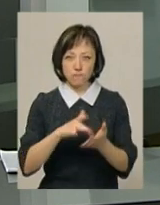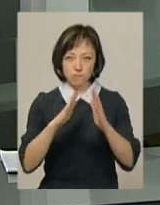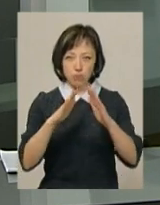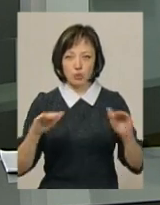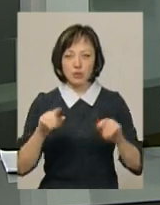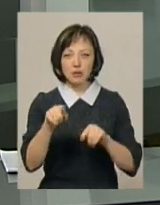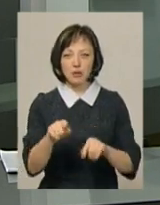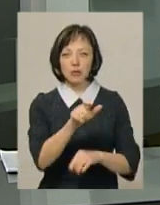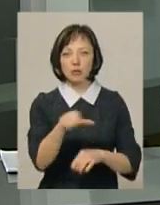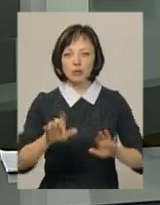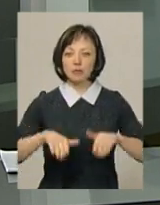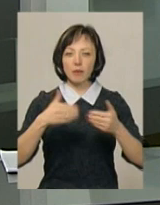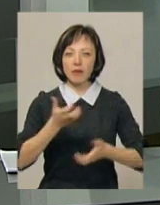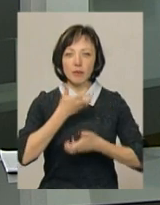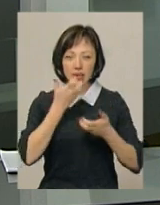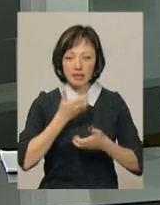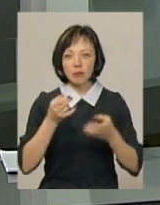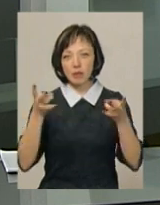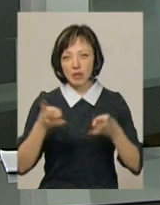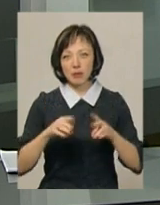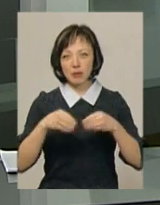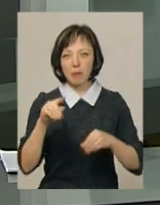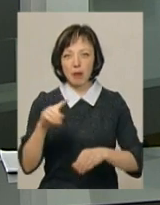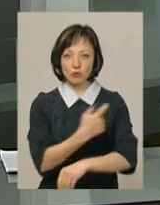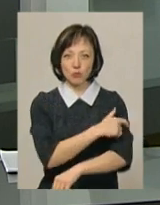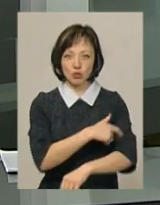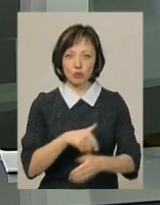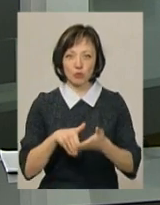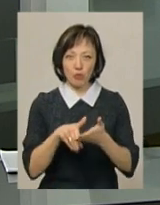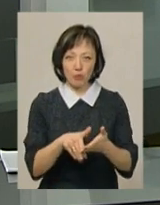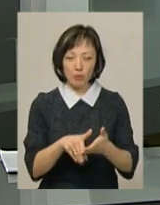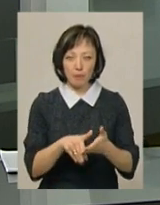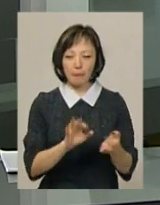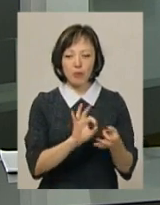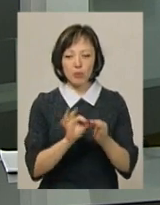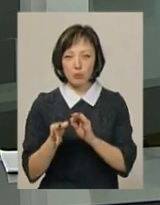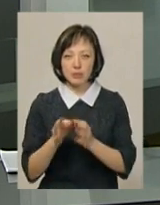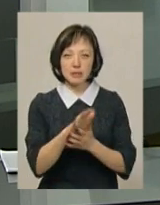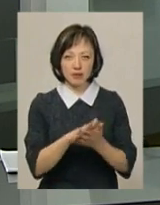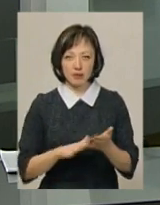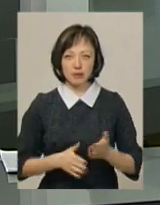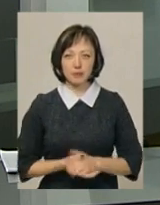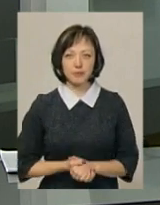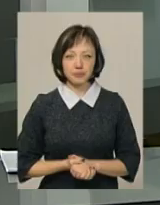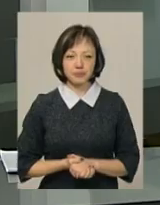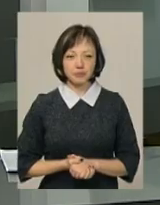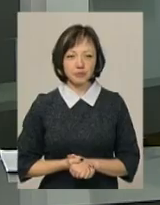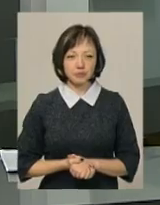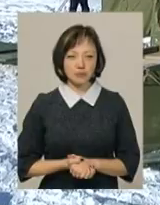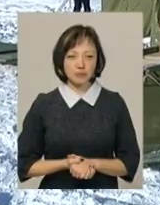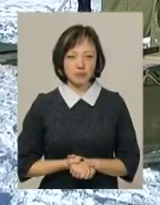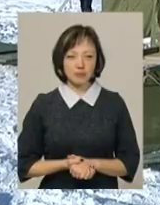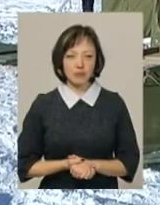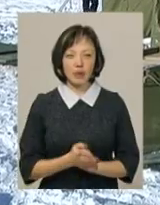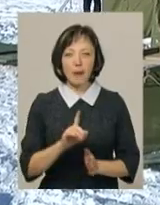Там краянам запропонують відігрітися і за потреби нададуть першу медичну допомогу. Подробиці у сюжеті Вікторії Паламар.